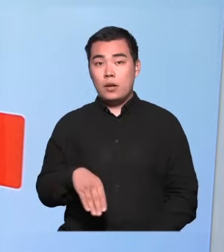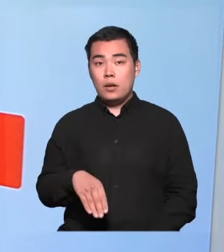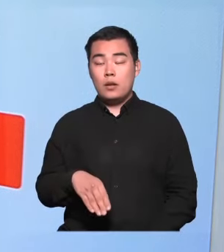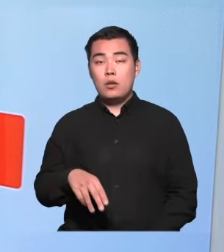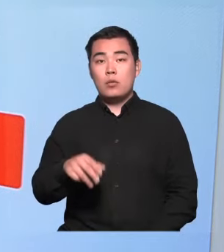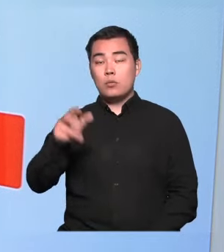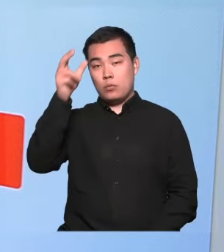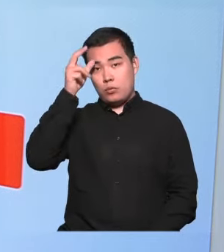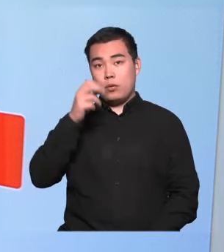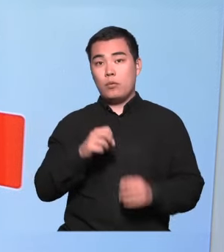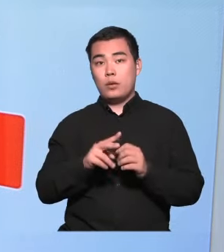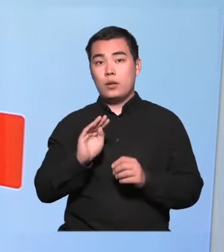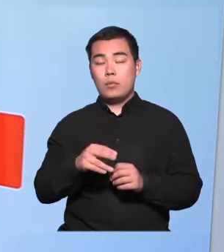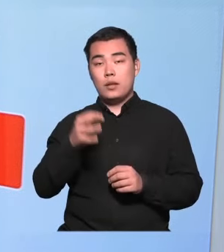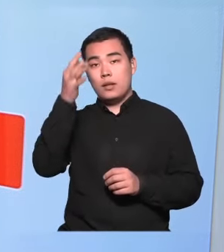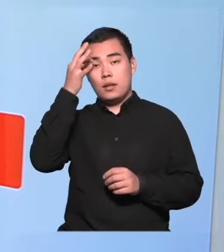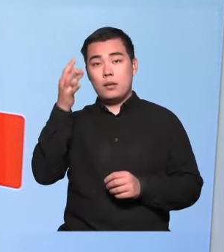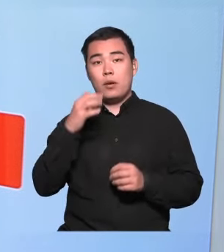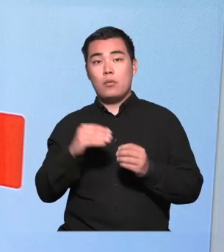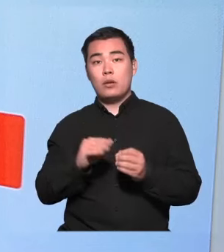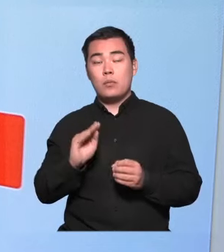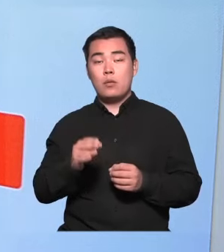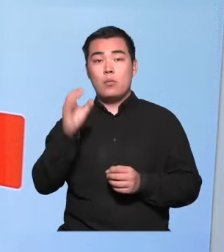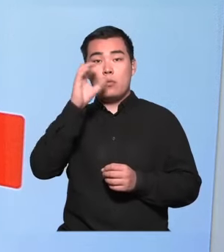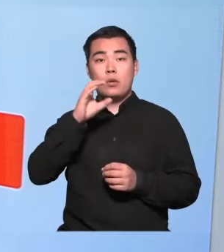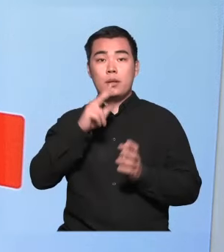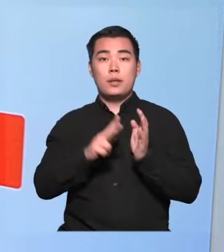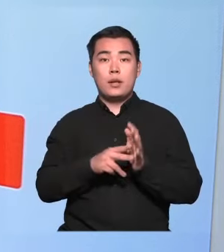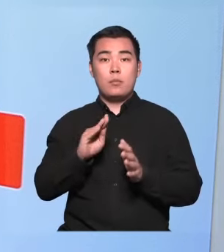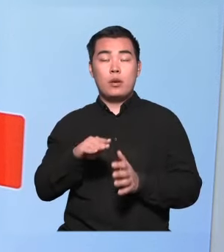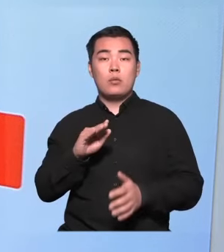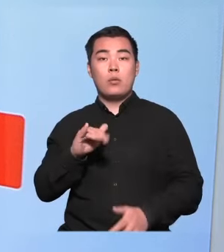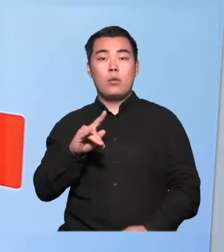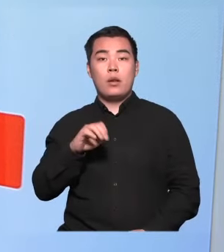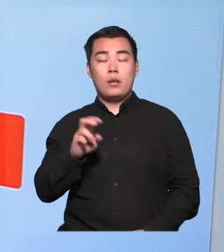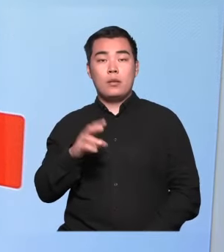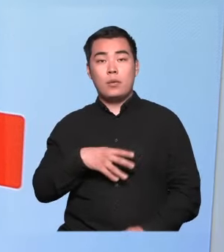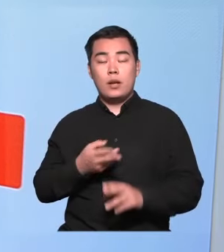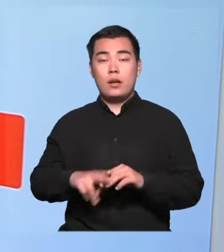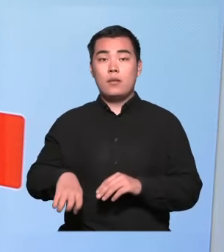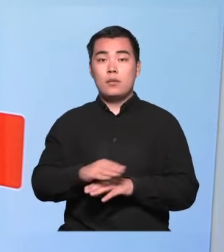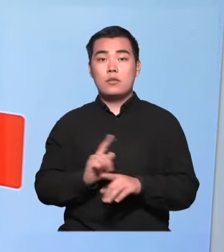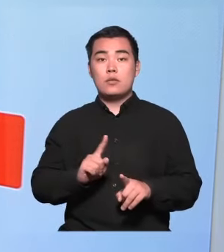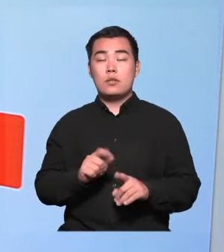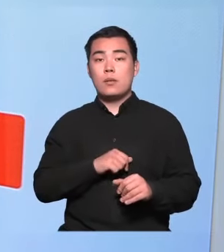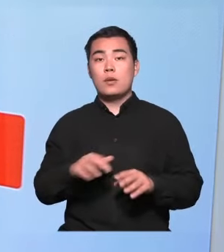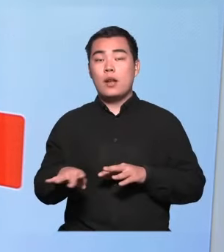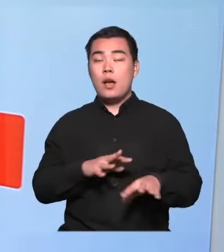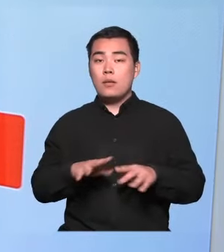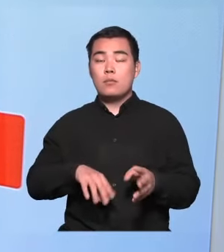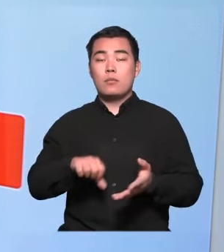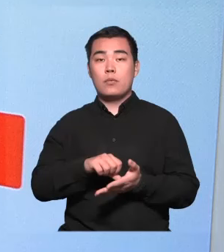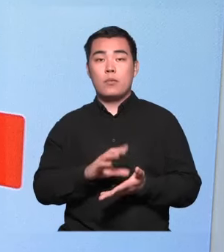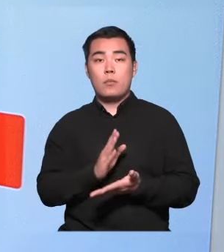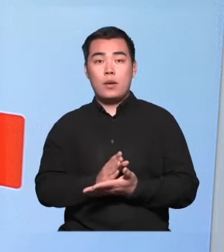мың, Түркиядан 12 мың, Германиядан 10 мың, Өзбекстаннан 8 мың турист келіпті. Олардың көбі іскерлік іс-шараларға